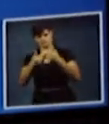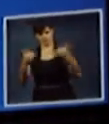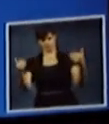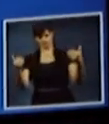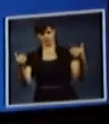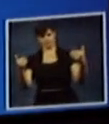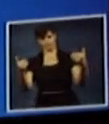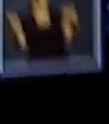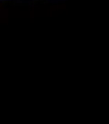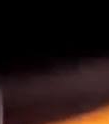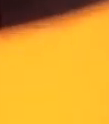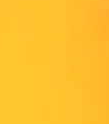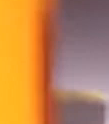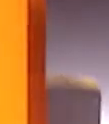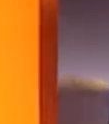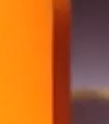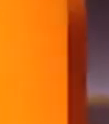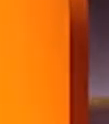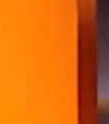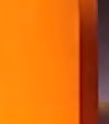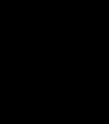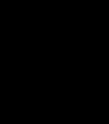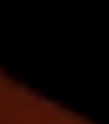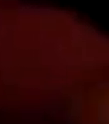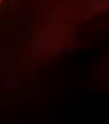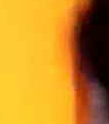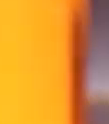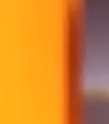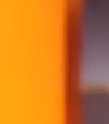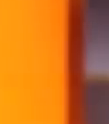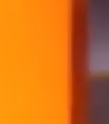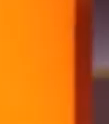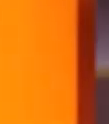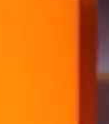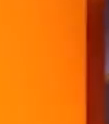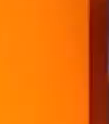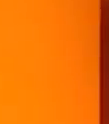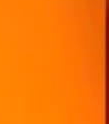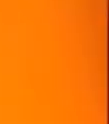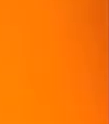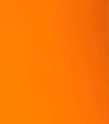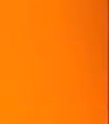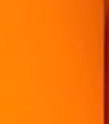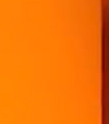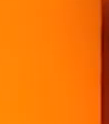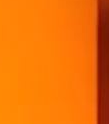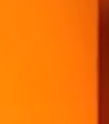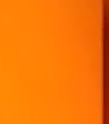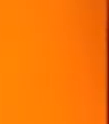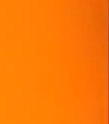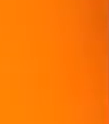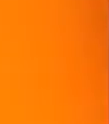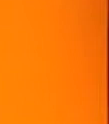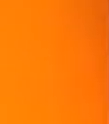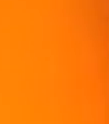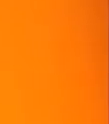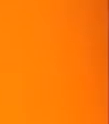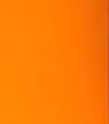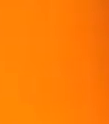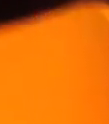im Finanzsektor zu stark erlebt haben. Und wenn ich Schulden machen kann und andere